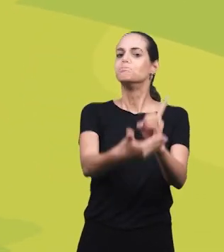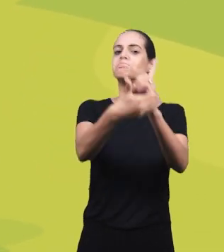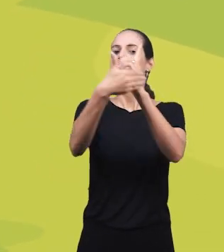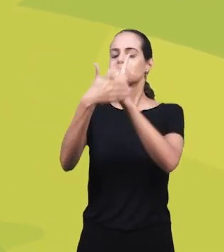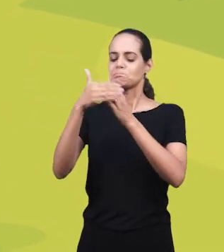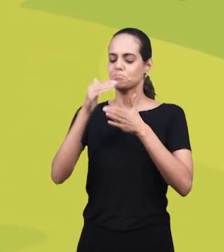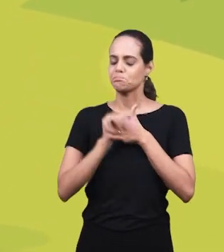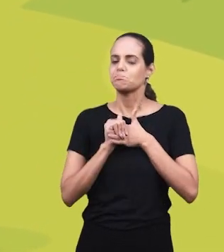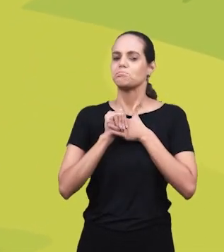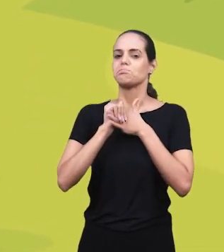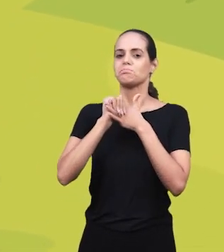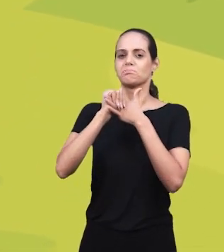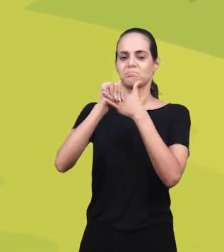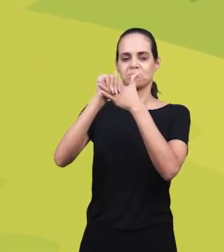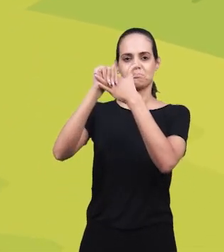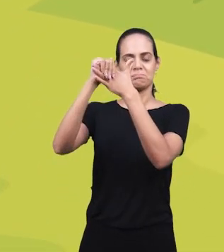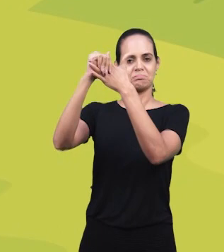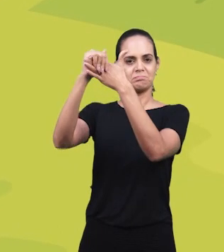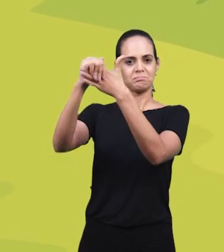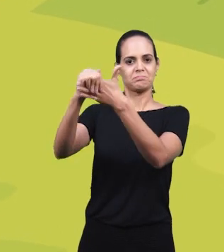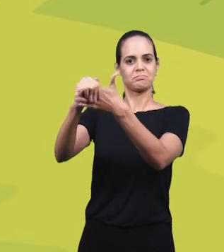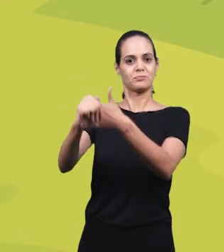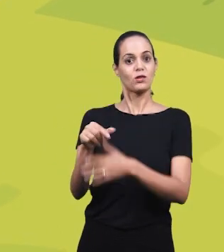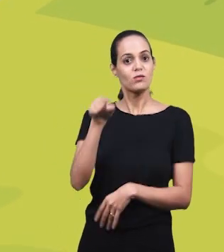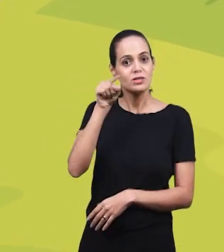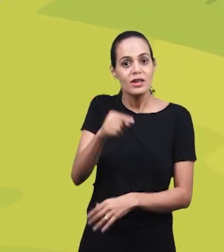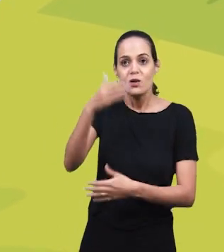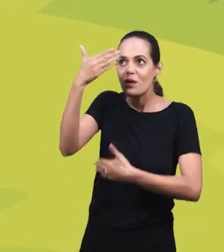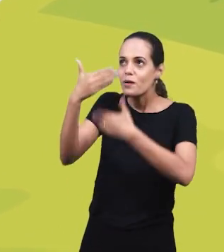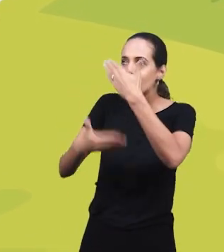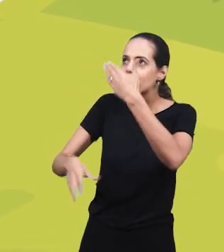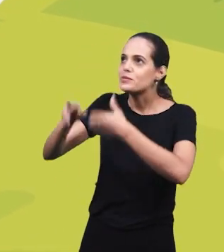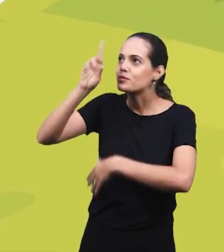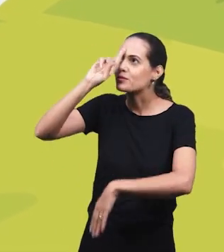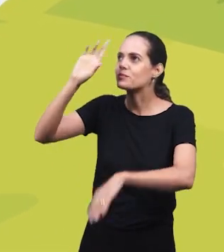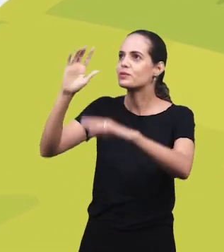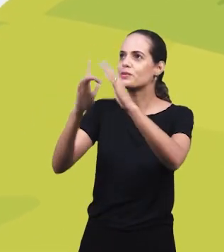e vos guiarei. Andai na minha presença